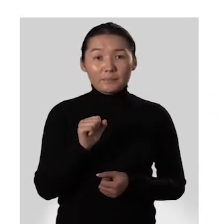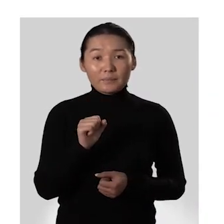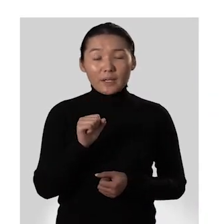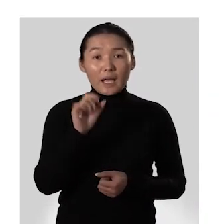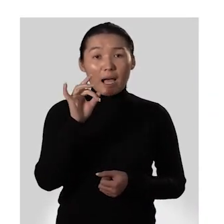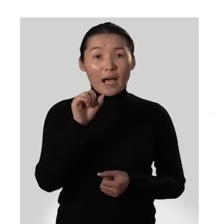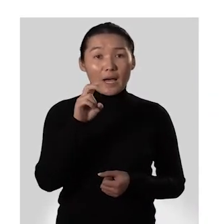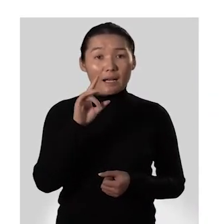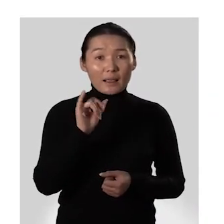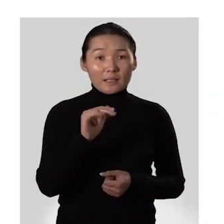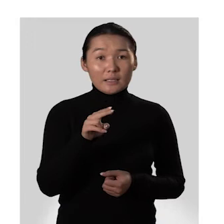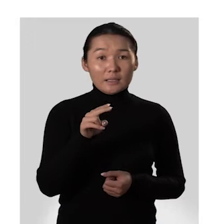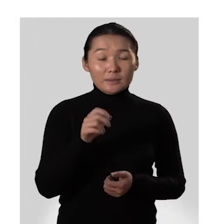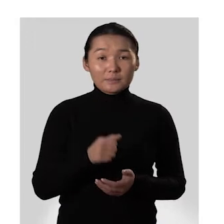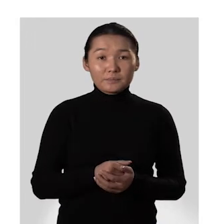Аралык.